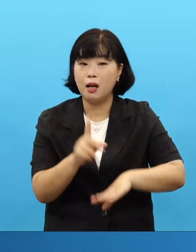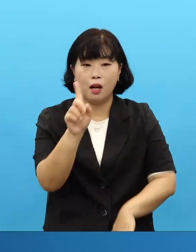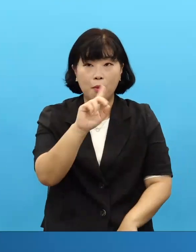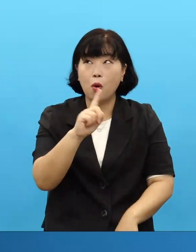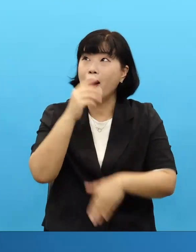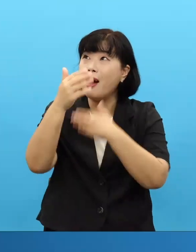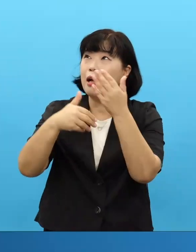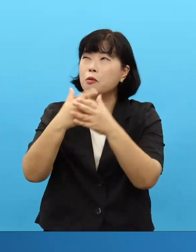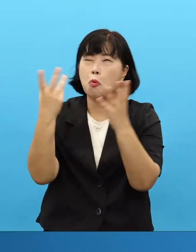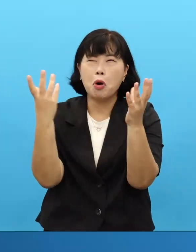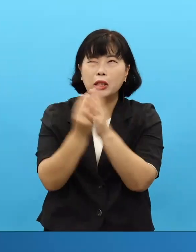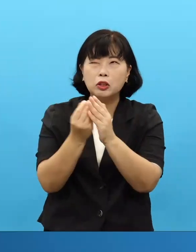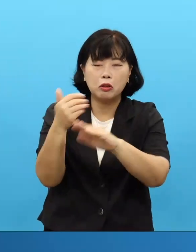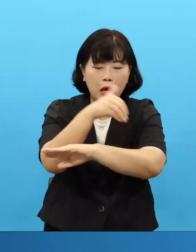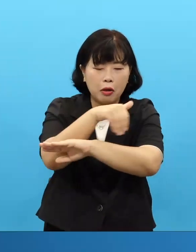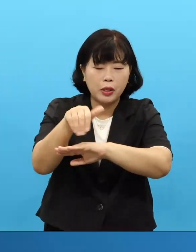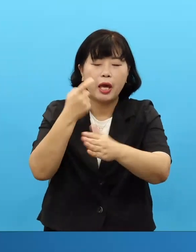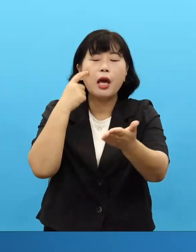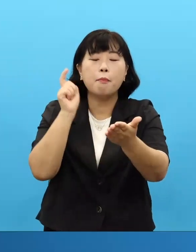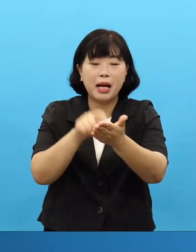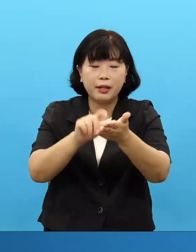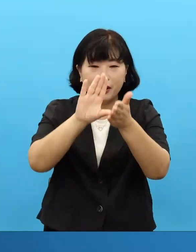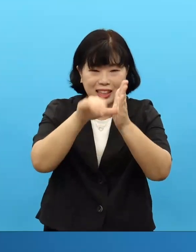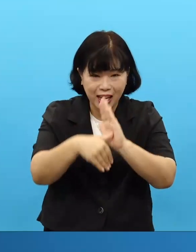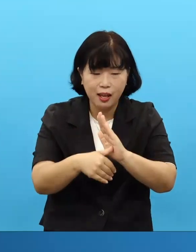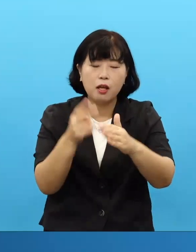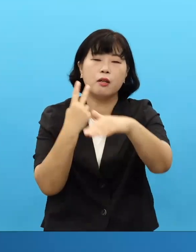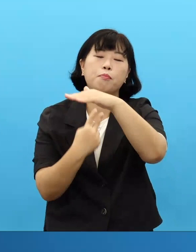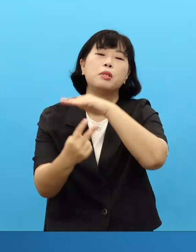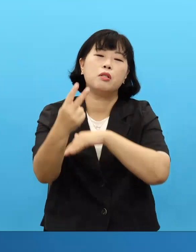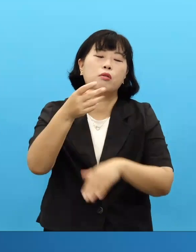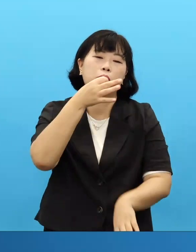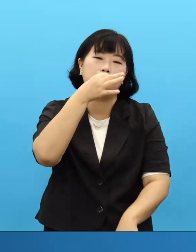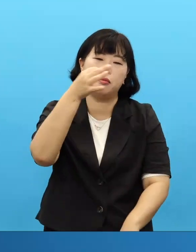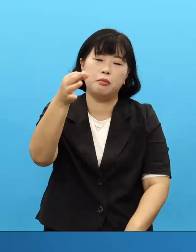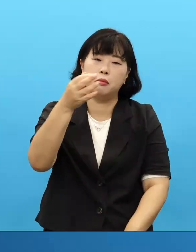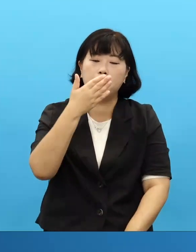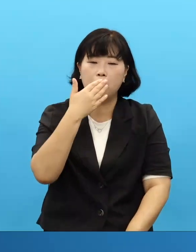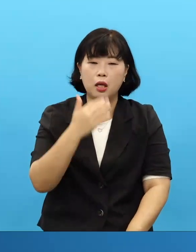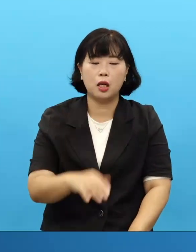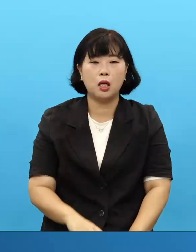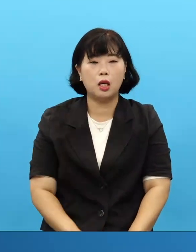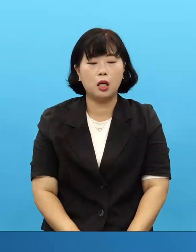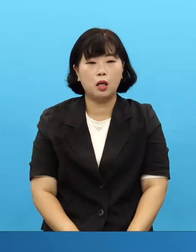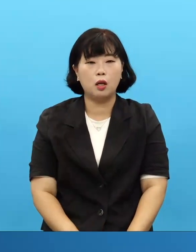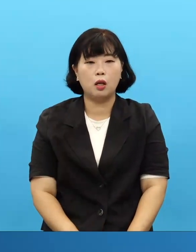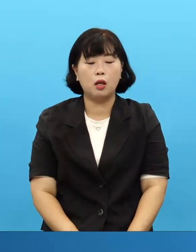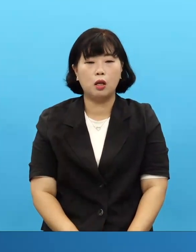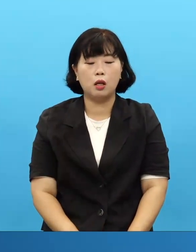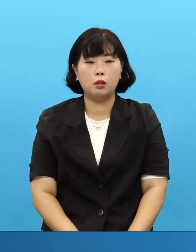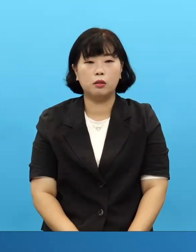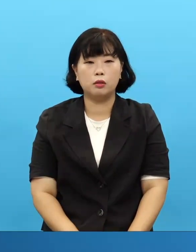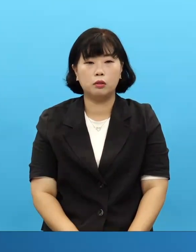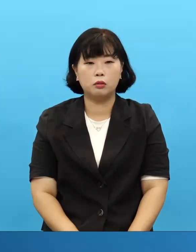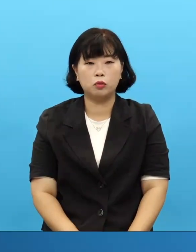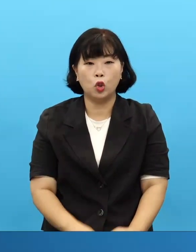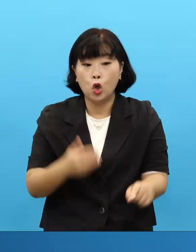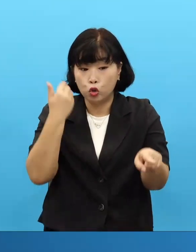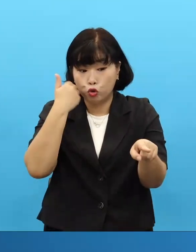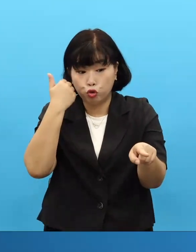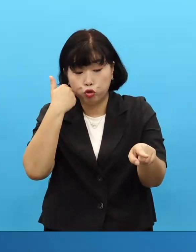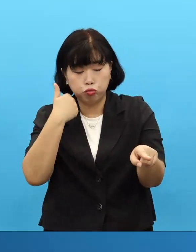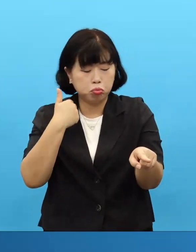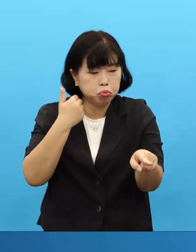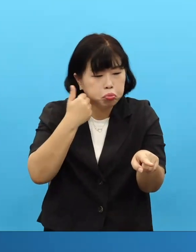people of the world speak about. This means that we have seen God's absolute plan. 어떤 사람 보면요, 막 열심히 전도